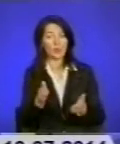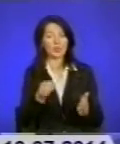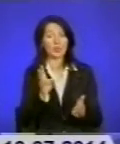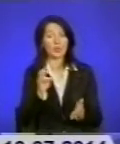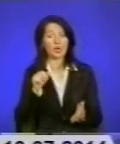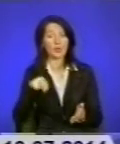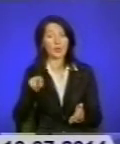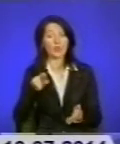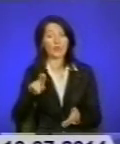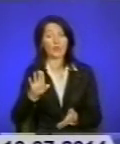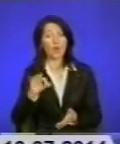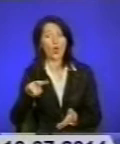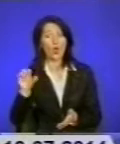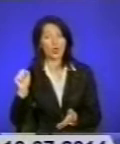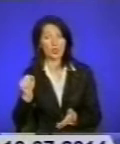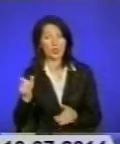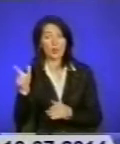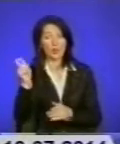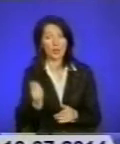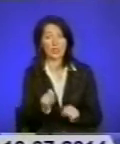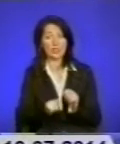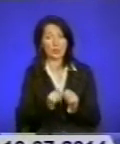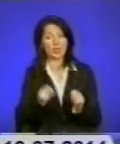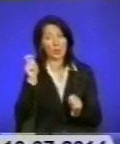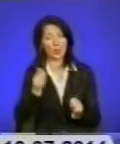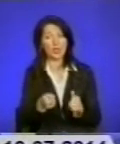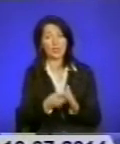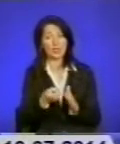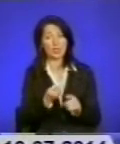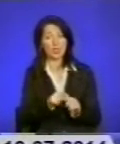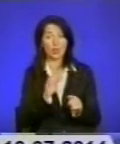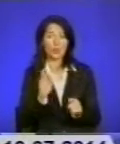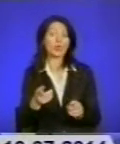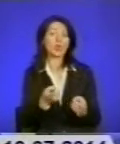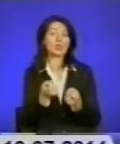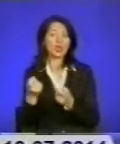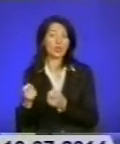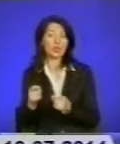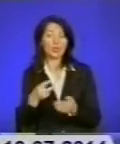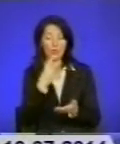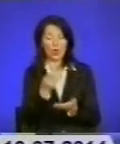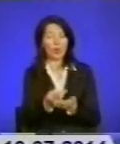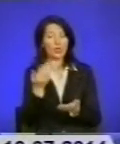Під'їхали експерти, під'їхали слідчі, які були залучені на огляд